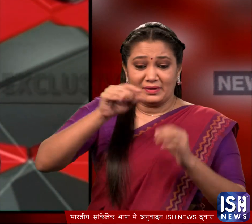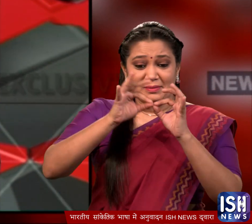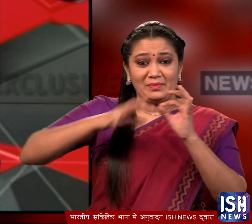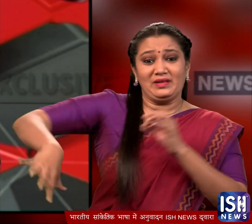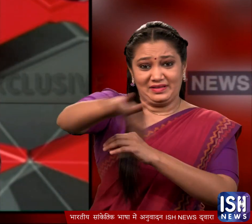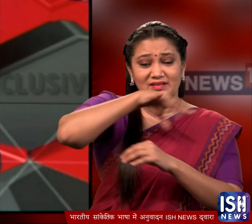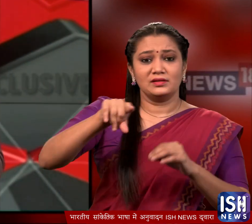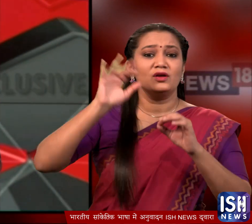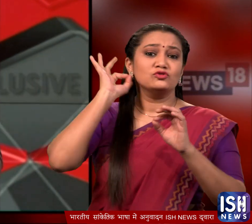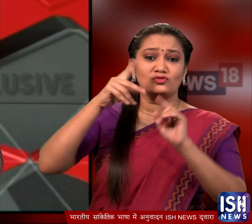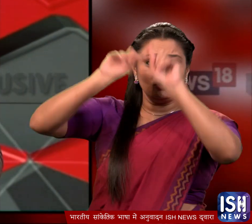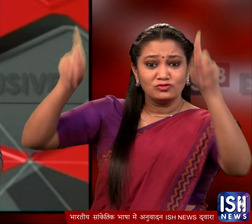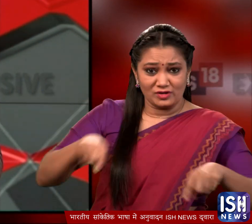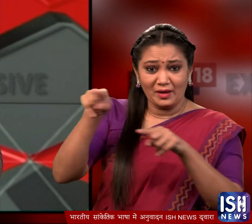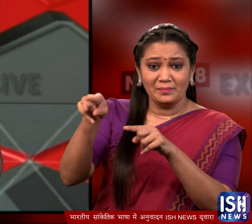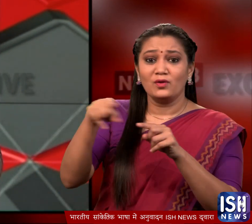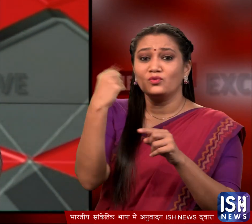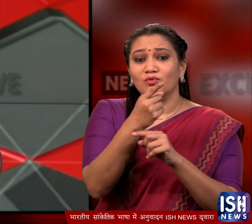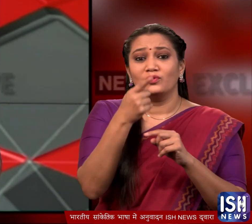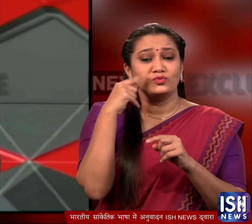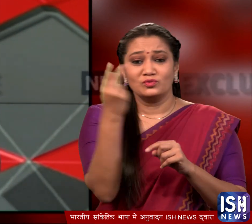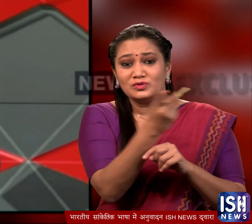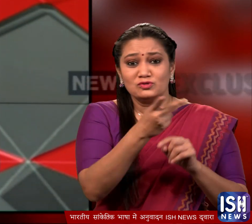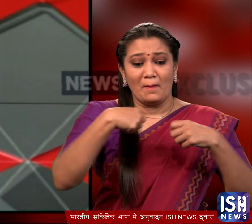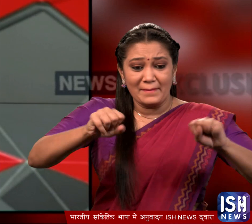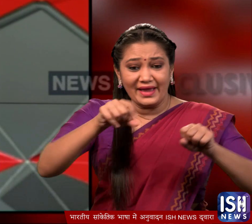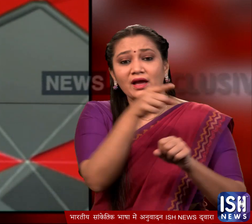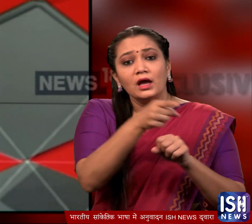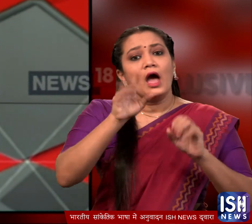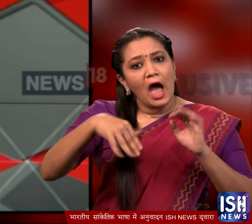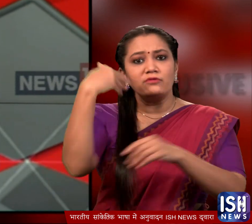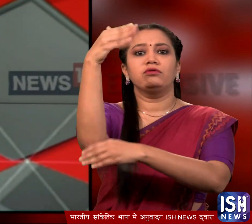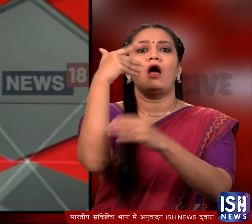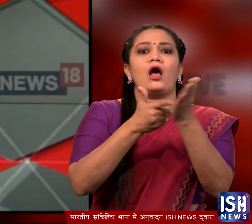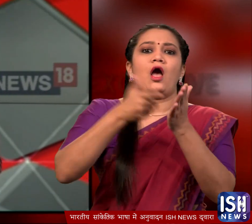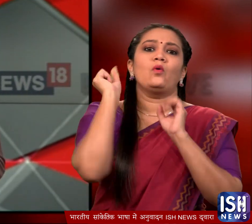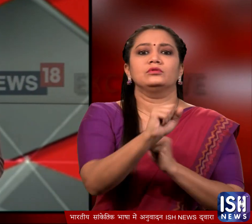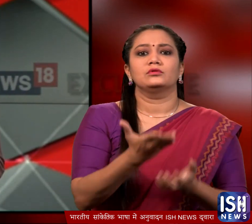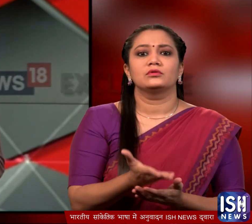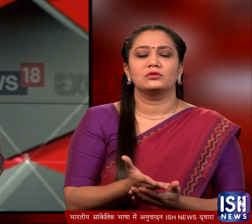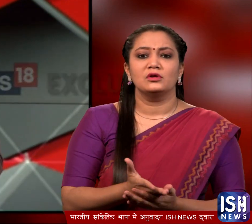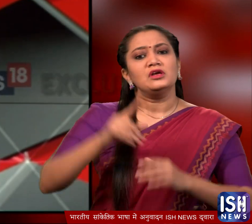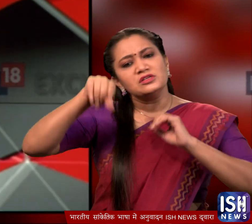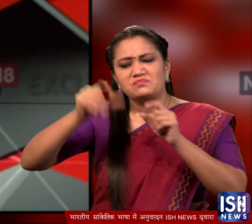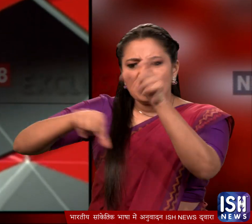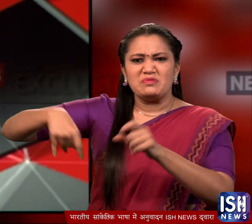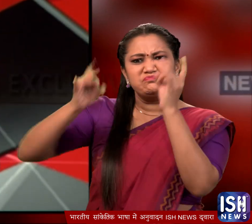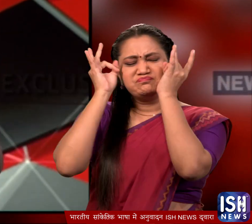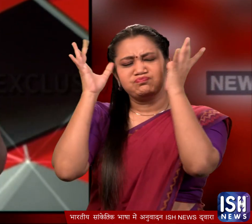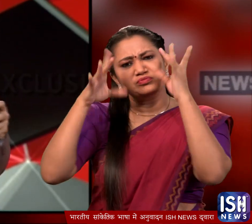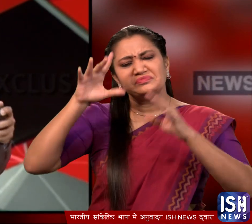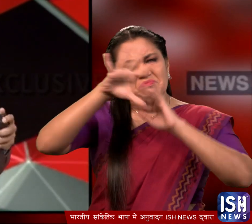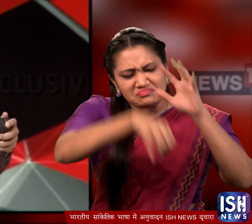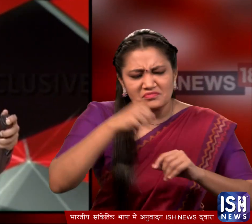कि बहादुरगढ़ में गहनों की दुकान लूटने की कोशिश करने वाले बदमाशों की मोटरसाइकिल पर भी किसान संगठन का झंडा लगा हुआ। इसीलिए दुकानदारों